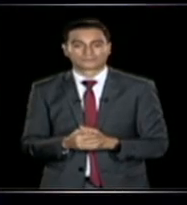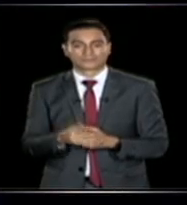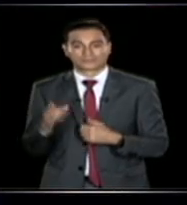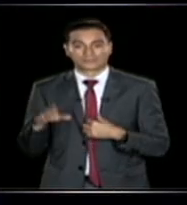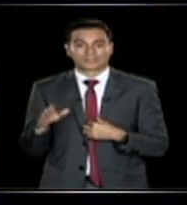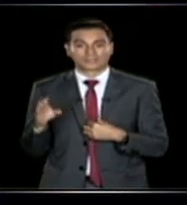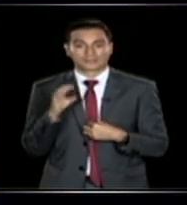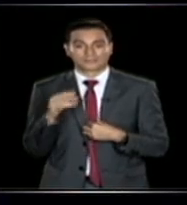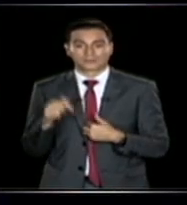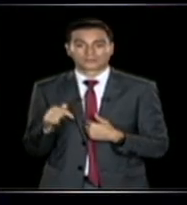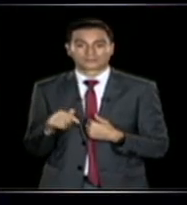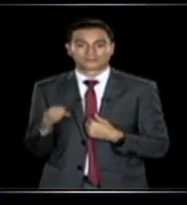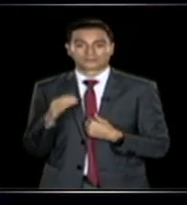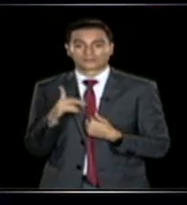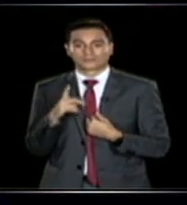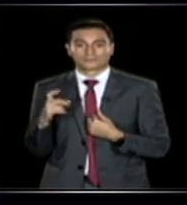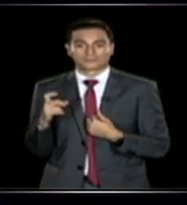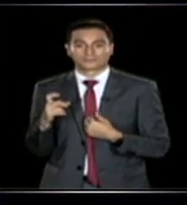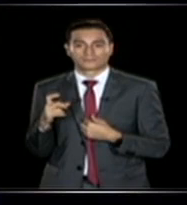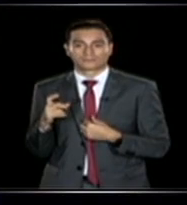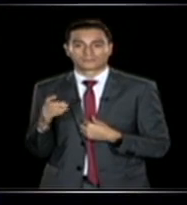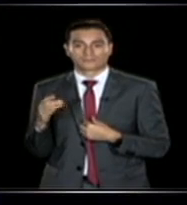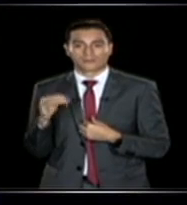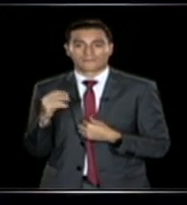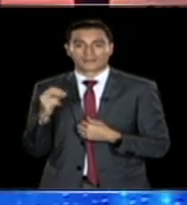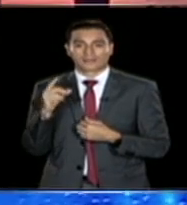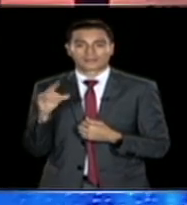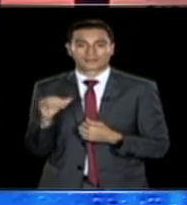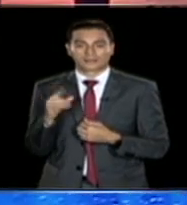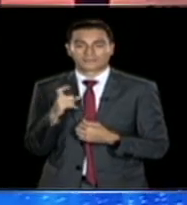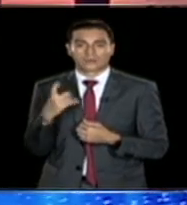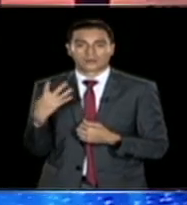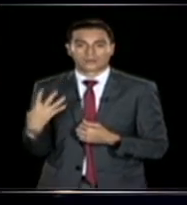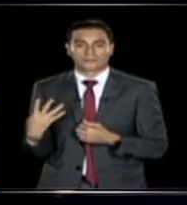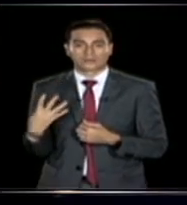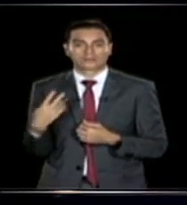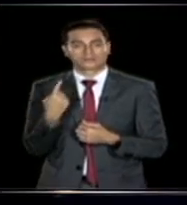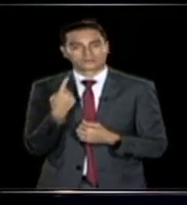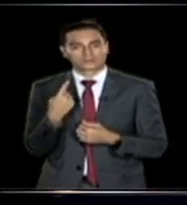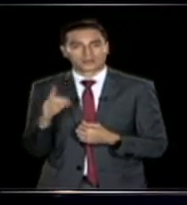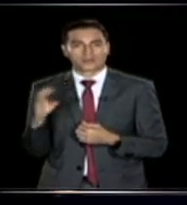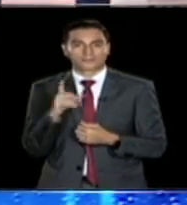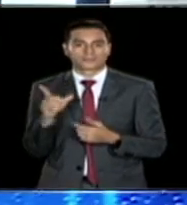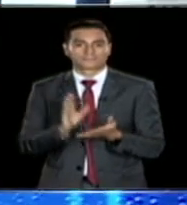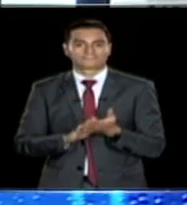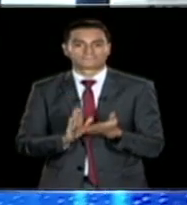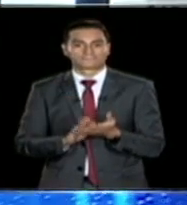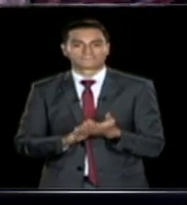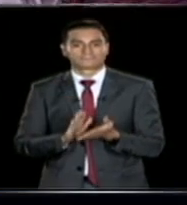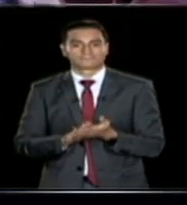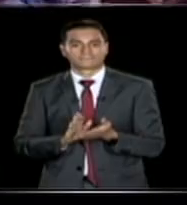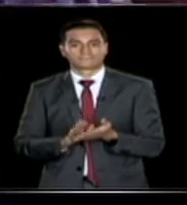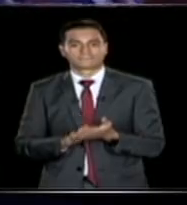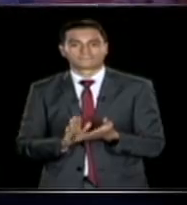في إجابة؟ أخذ إجابة حالا. 141. محمد قادر إجابتك 141. 141 إجابة صحيحة.